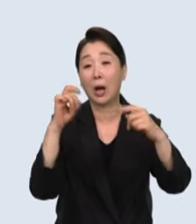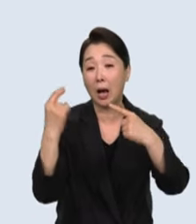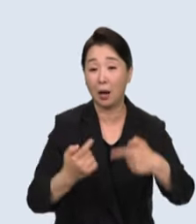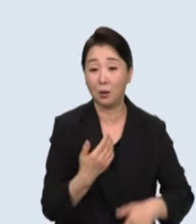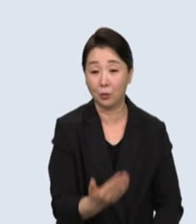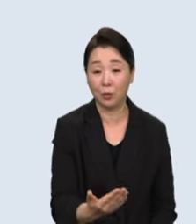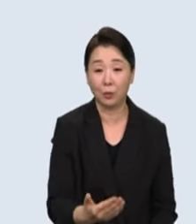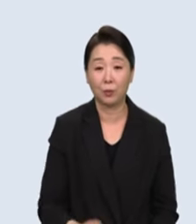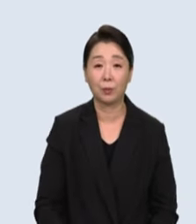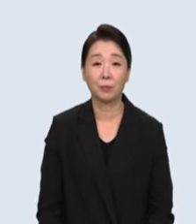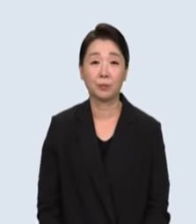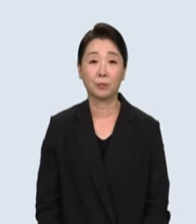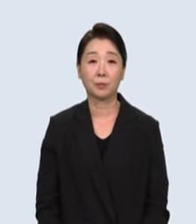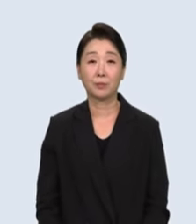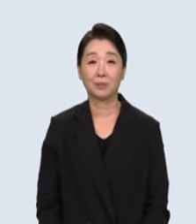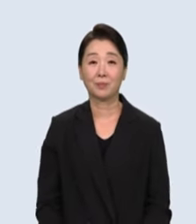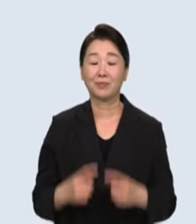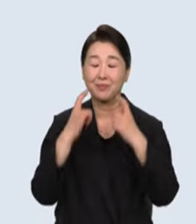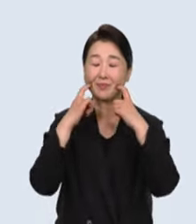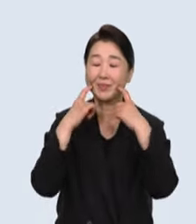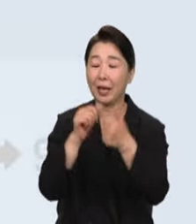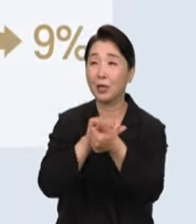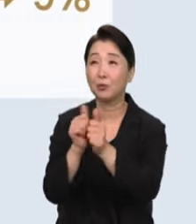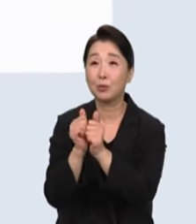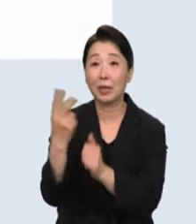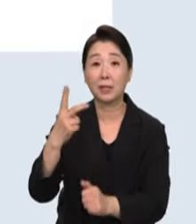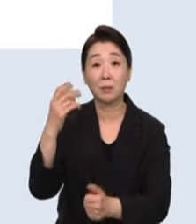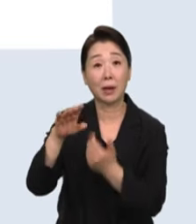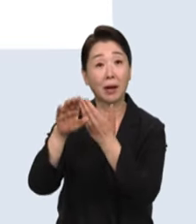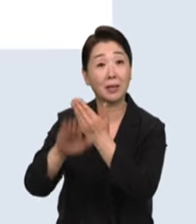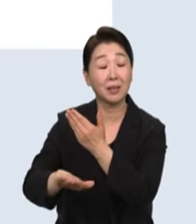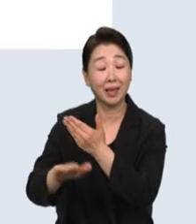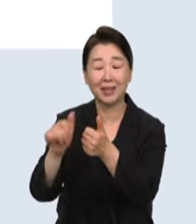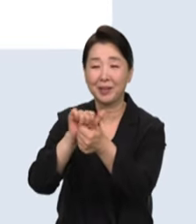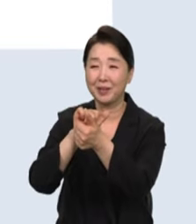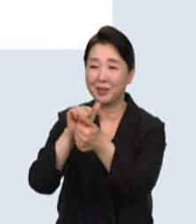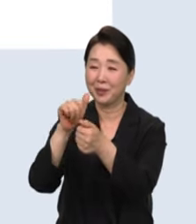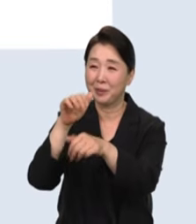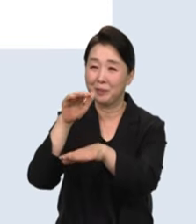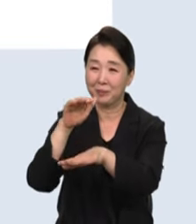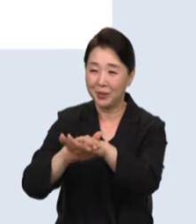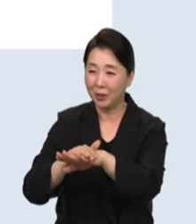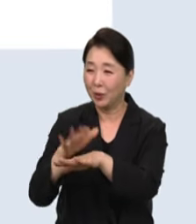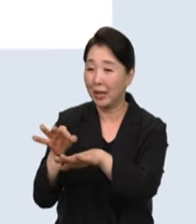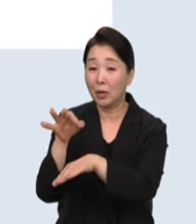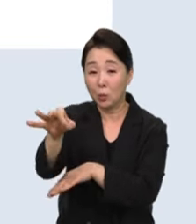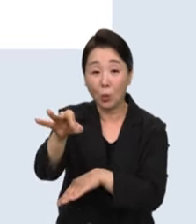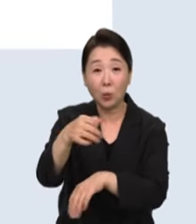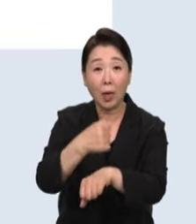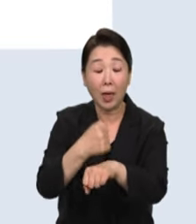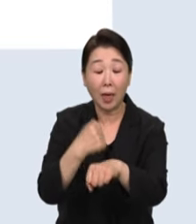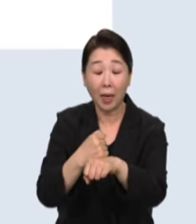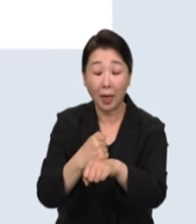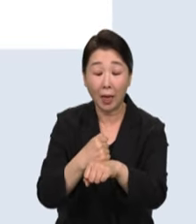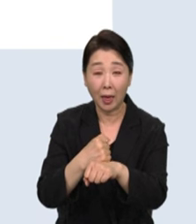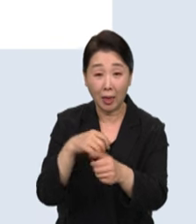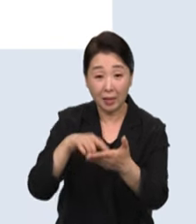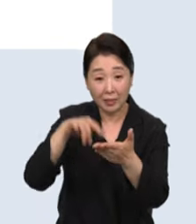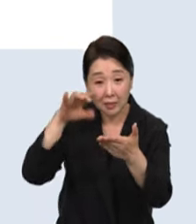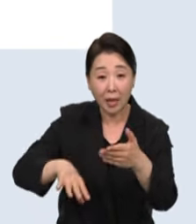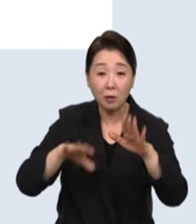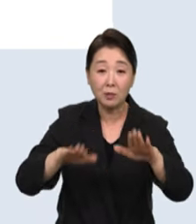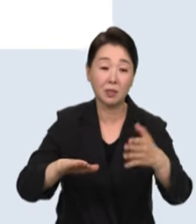주기로 했습니다 또 개인 주주가 2천만 원 이하의 배당 소득을 낼 경우엔 원청징수 세율이